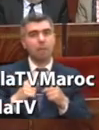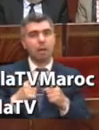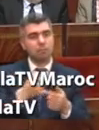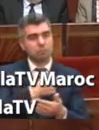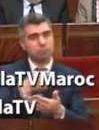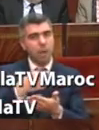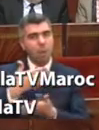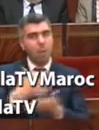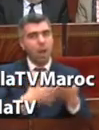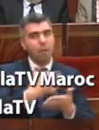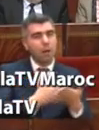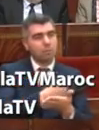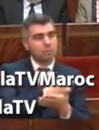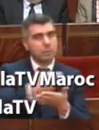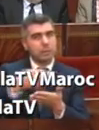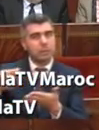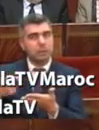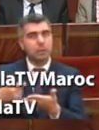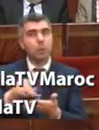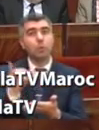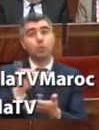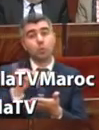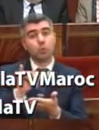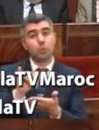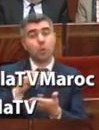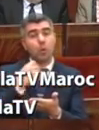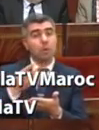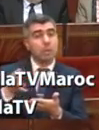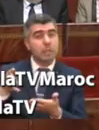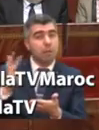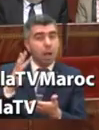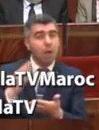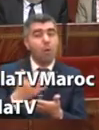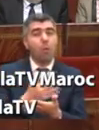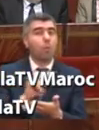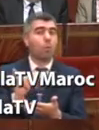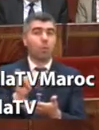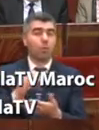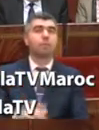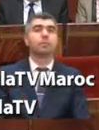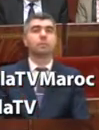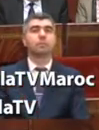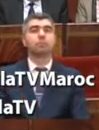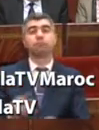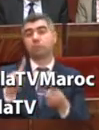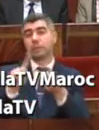أن نقدم هذه المقترحات. متى سنقدمها؟ متى سنستمع لهذه المقترحات؟ ثالثا السيد